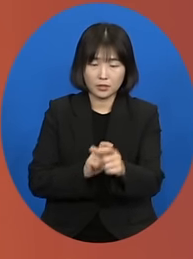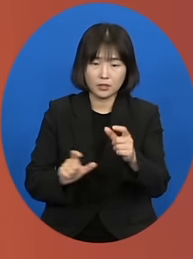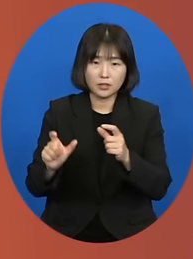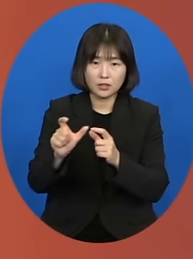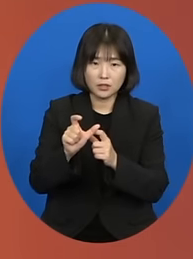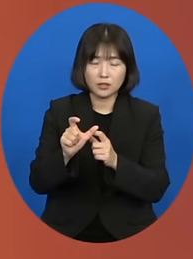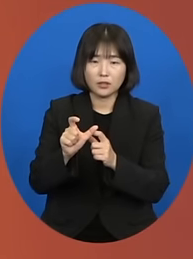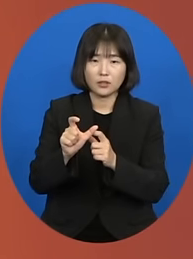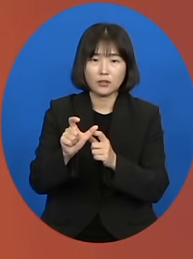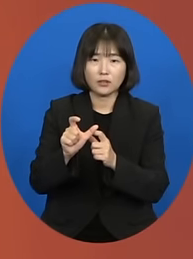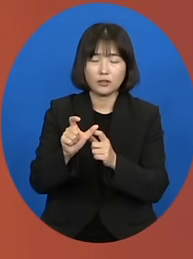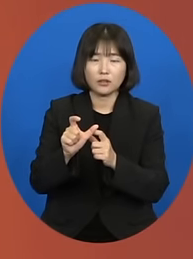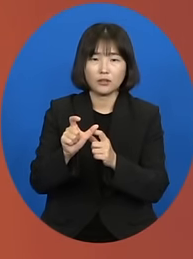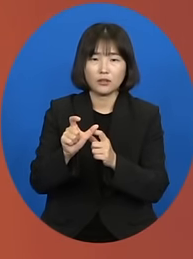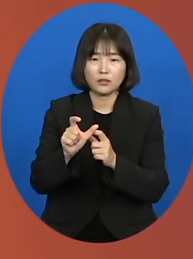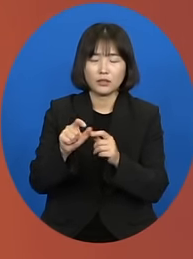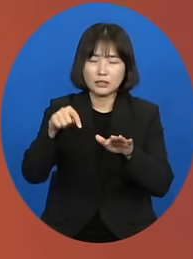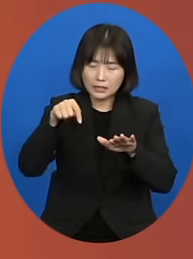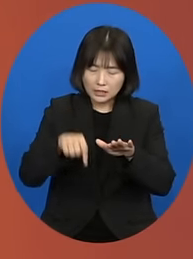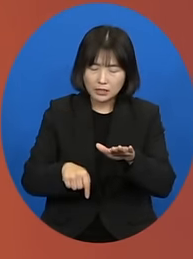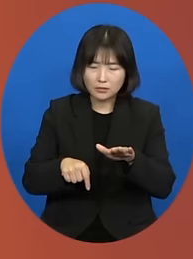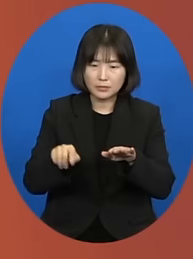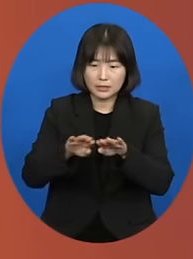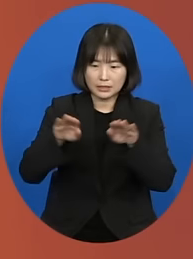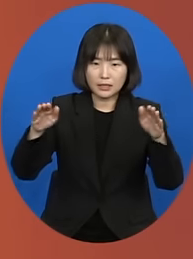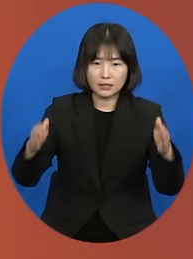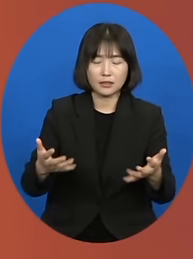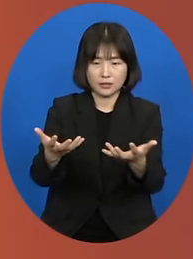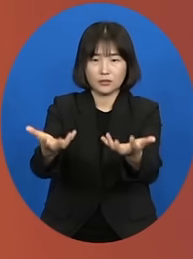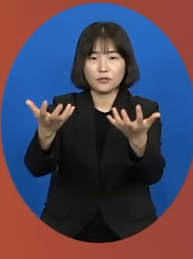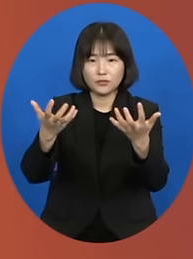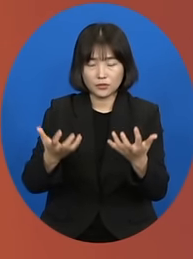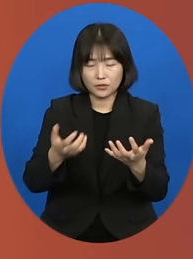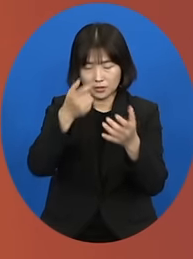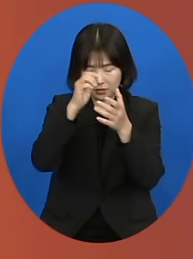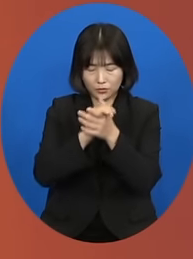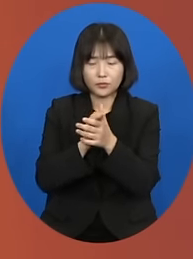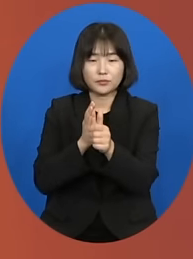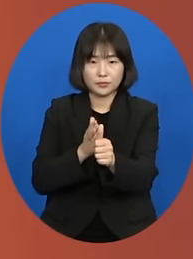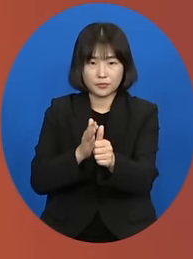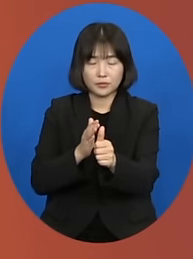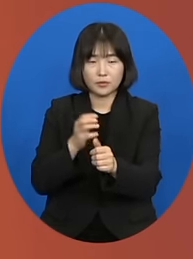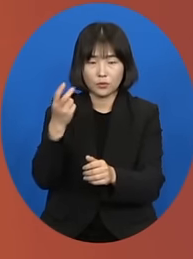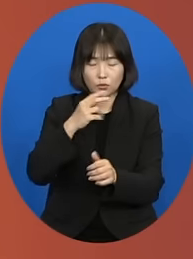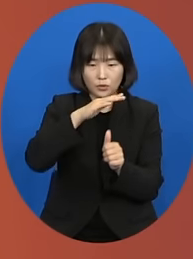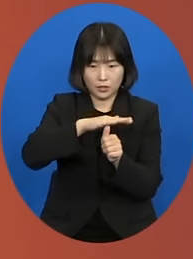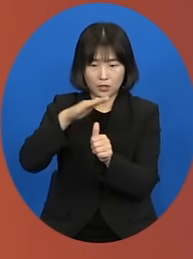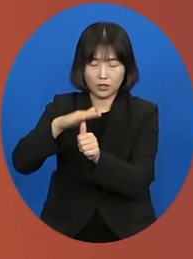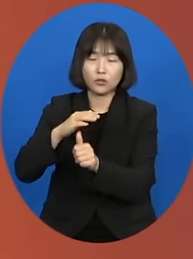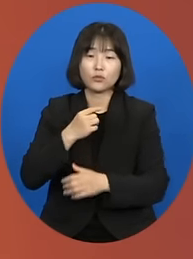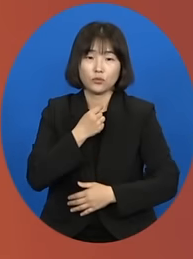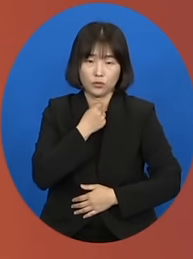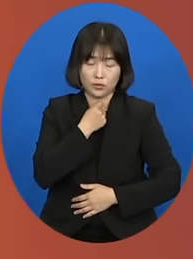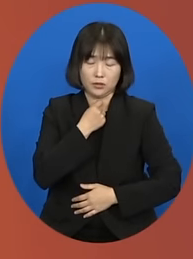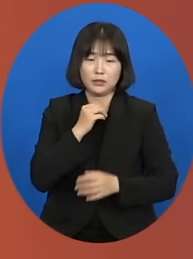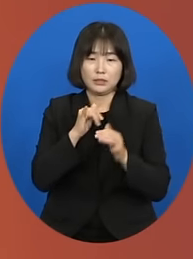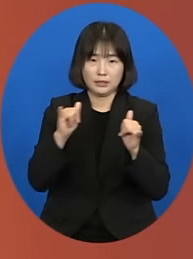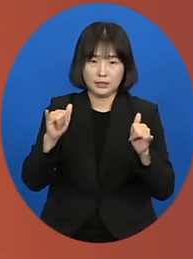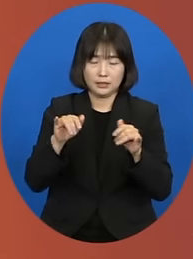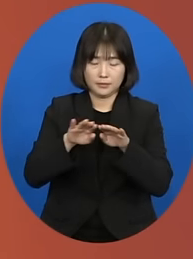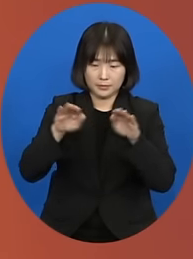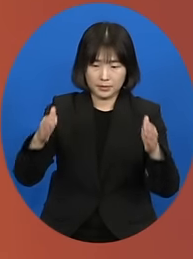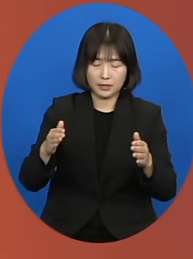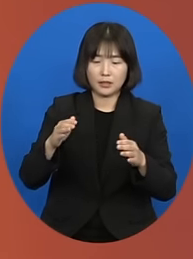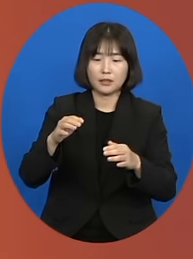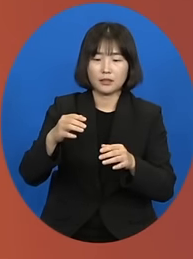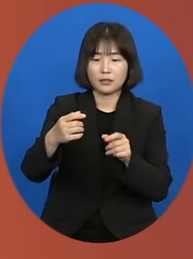기도의 자리인 단상기도로 우리 성도님들 초청합니다. 또한 안수받기 원하시는 분들 단 아래에서 안내에